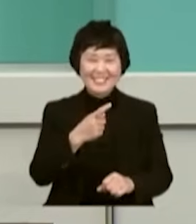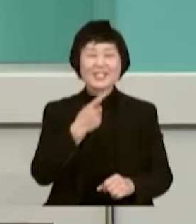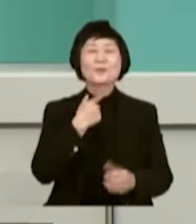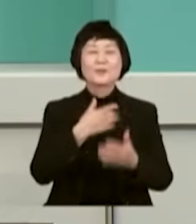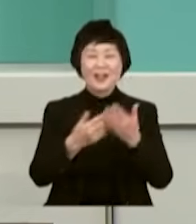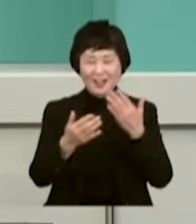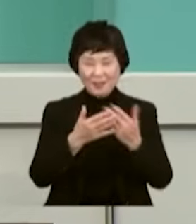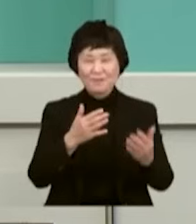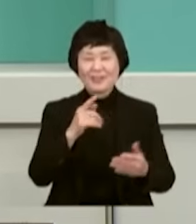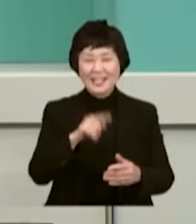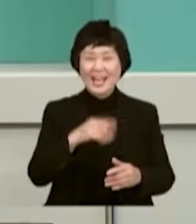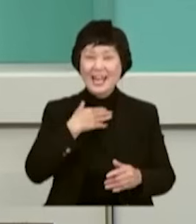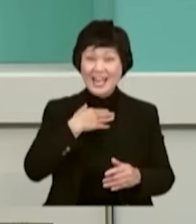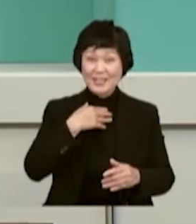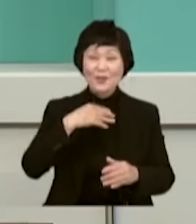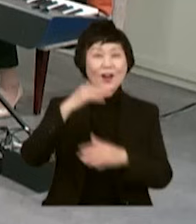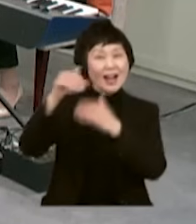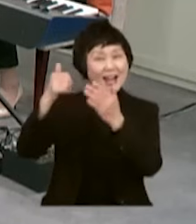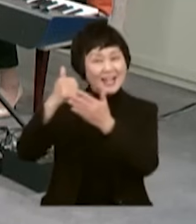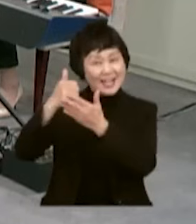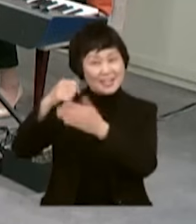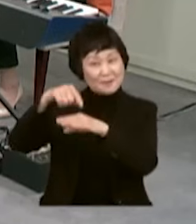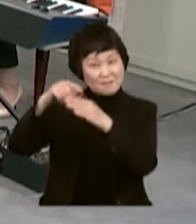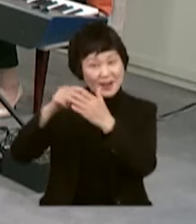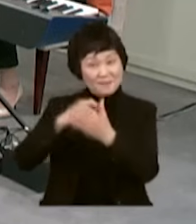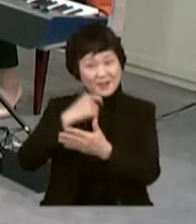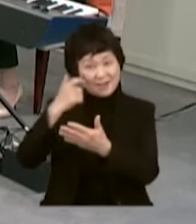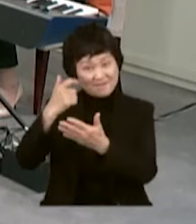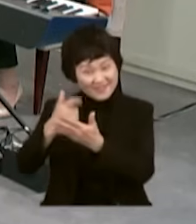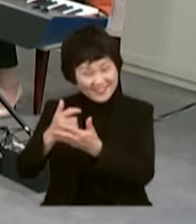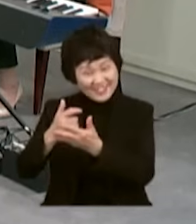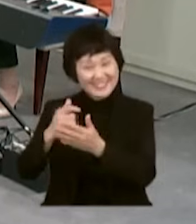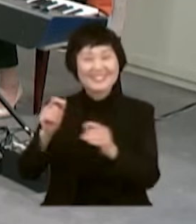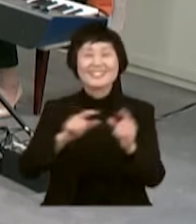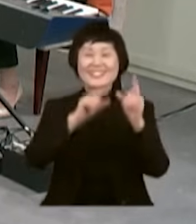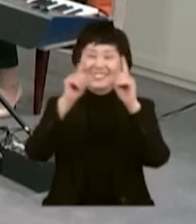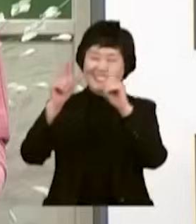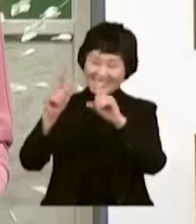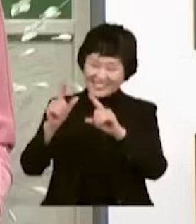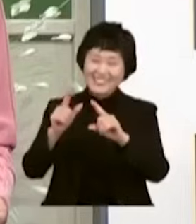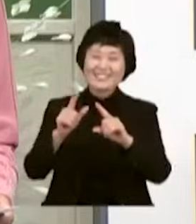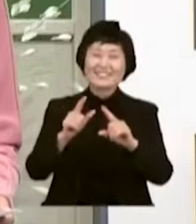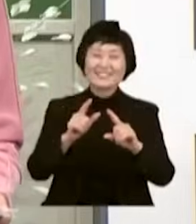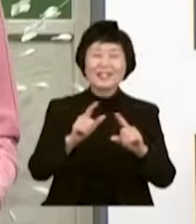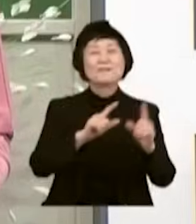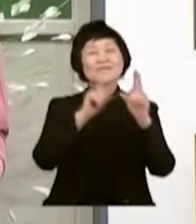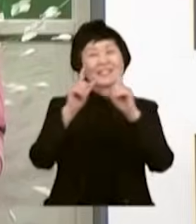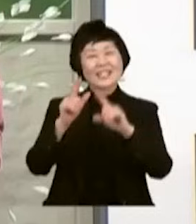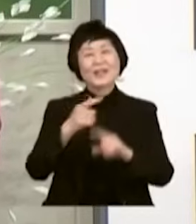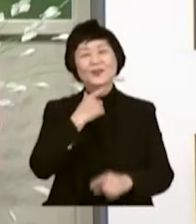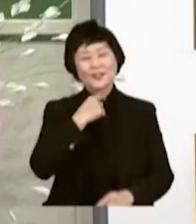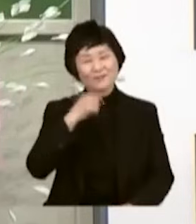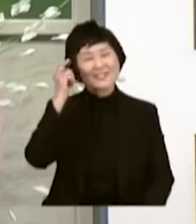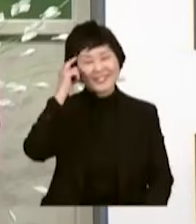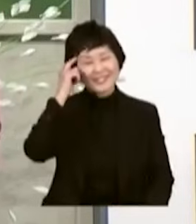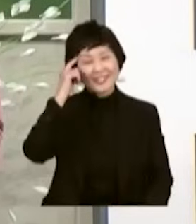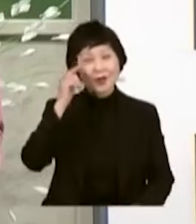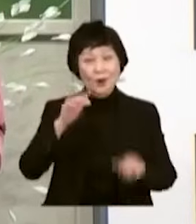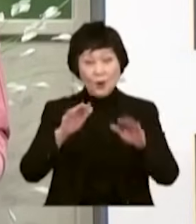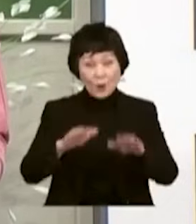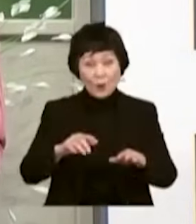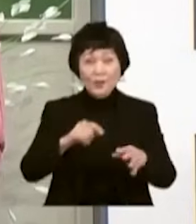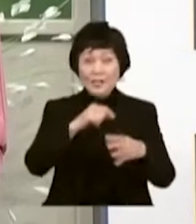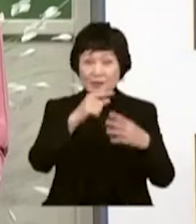그렇게 살아야겠다. 다시 한번 다짐하는 시간이 되었습니다. 아니, 또 지금 그러고 계시잖아요. 감사합니다. 네, 열심히 하고 계십니다. 자, 오늘 내가 매일